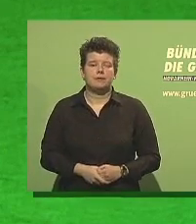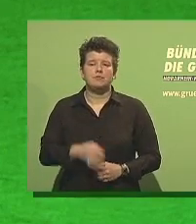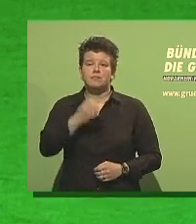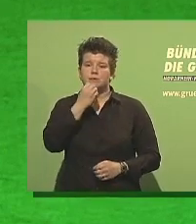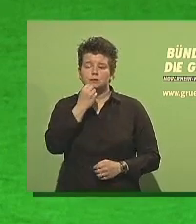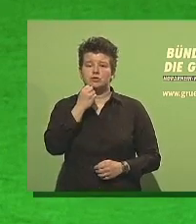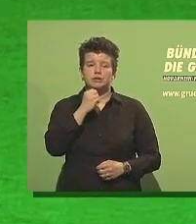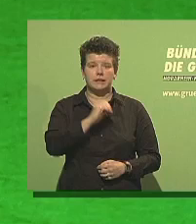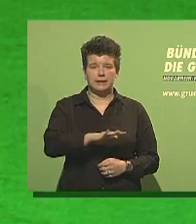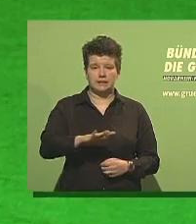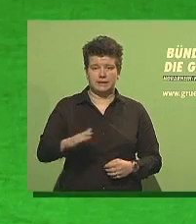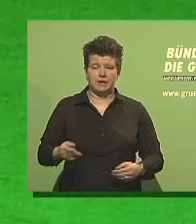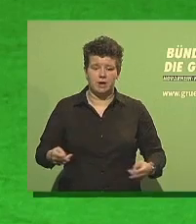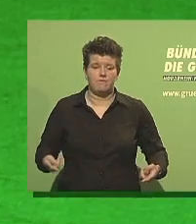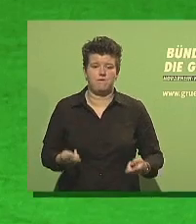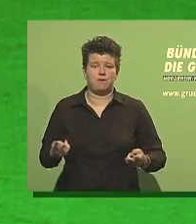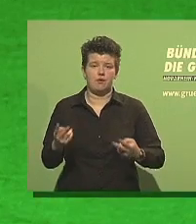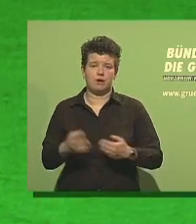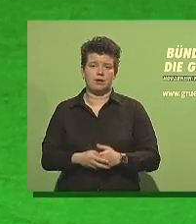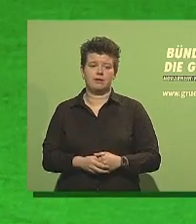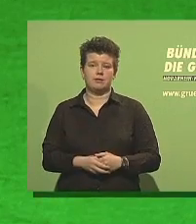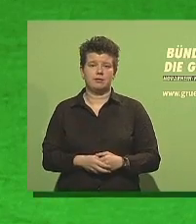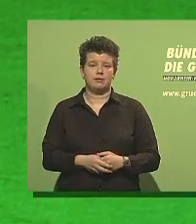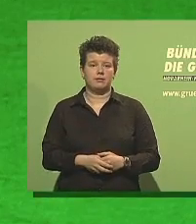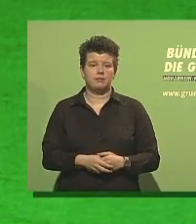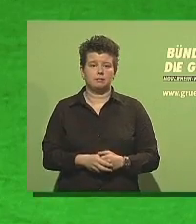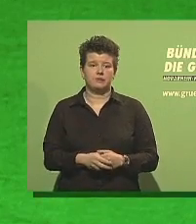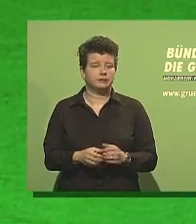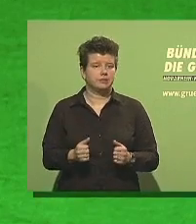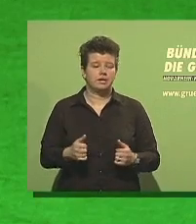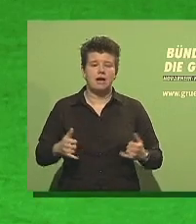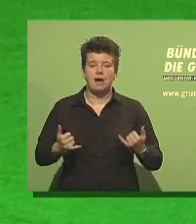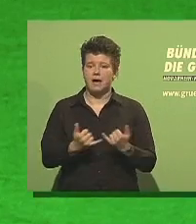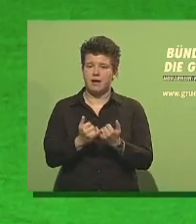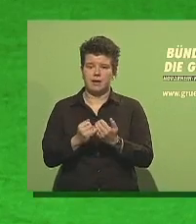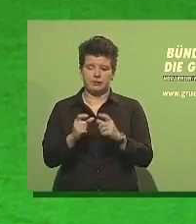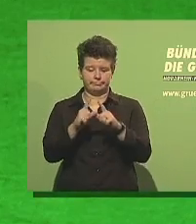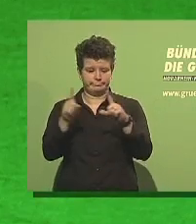Kinder fördern und nicht Trauscheine. Und für diese Politik